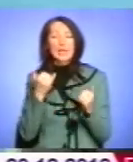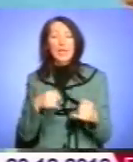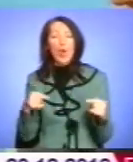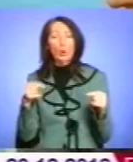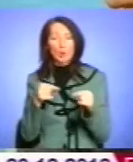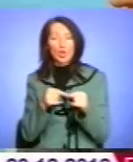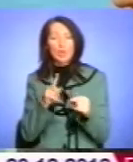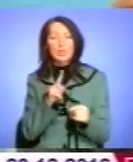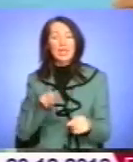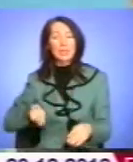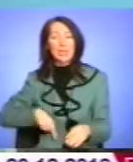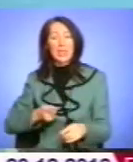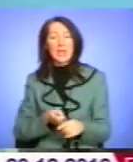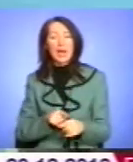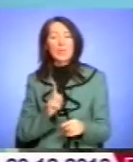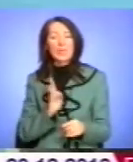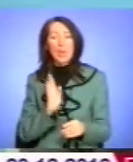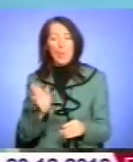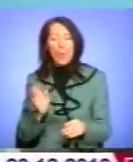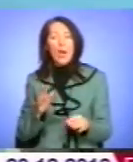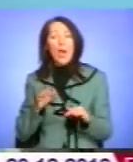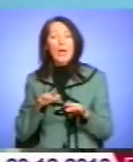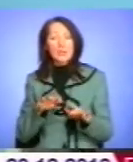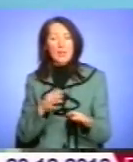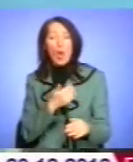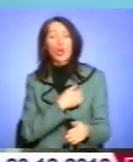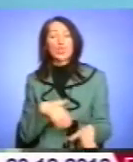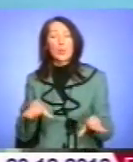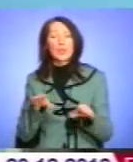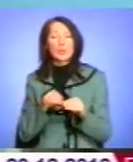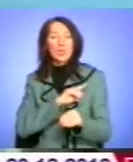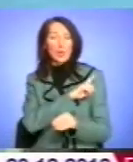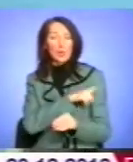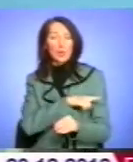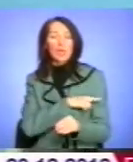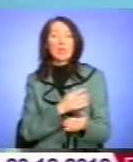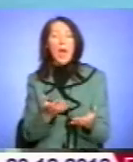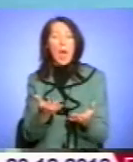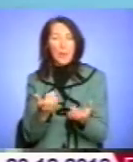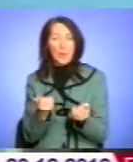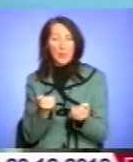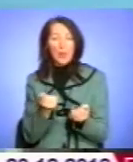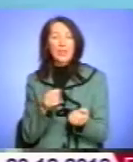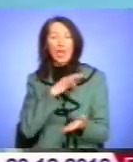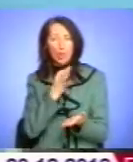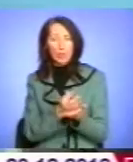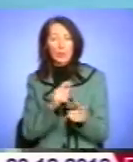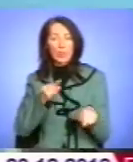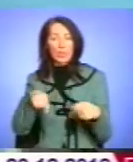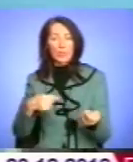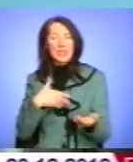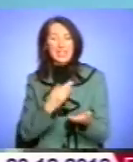за адміністрацією, яка би це була схема, тому що хочемо спільними зусиллями переймати досвід, передавати свій досвід і рухатися